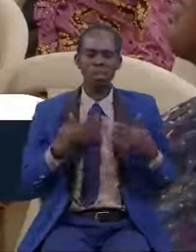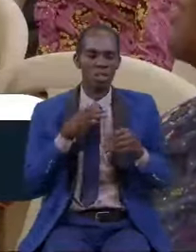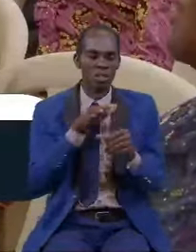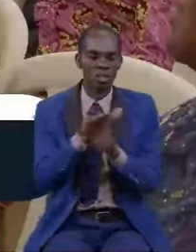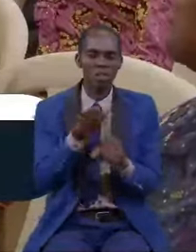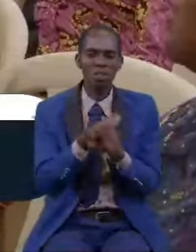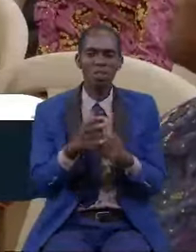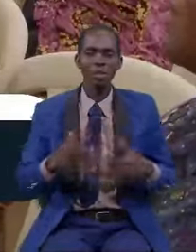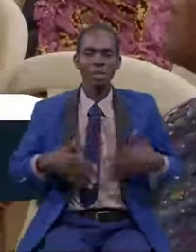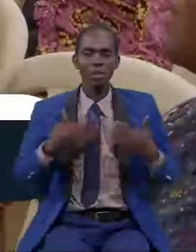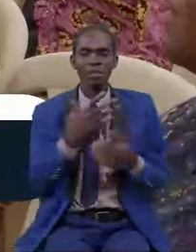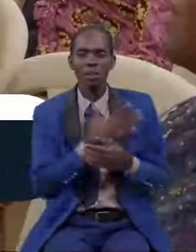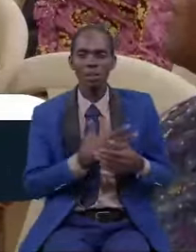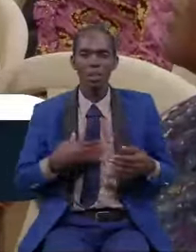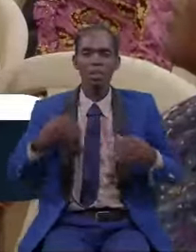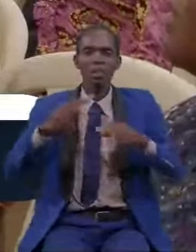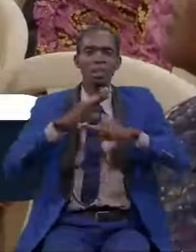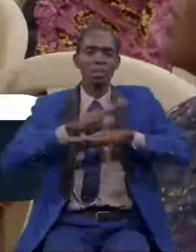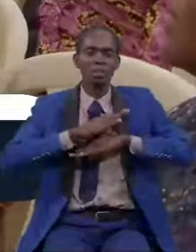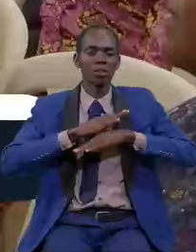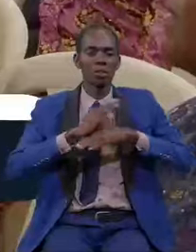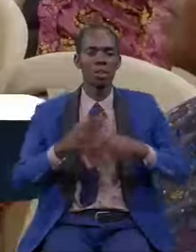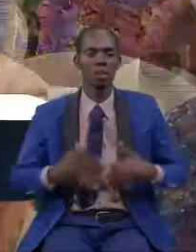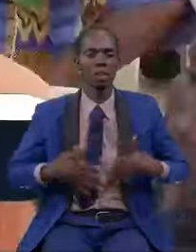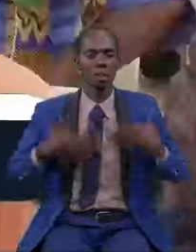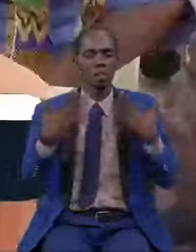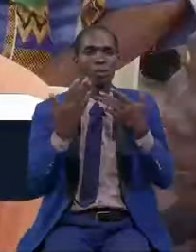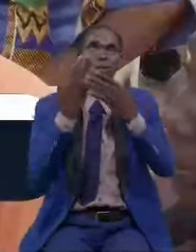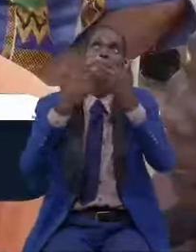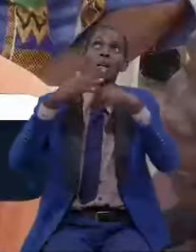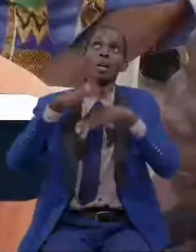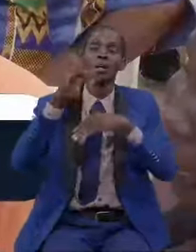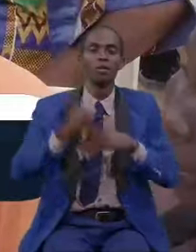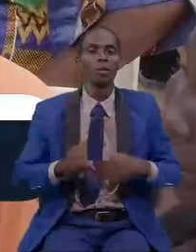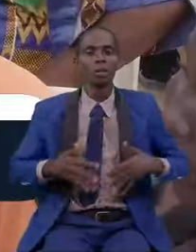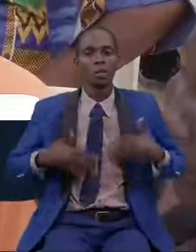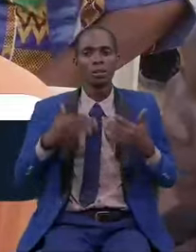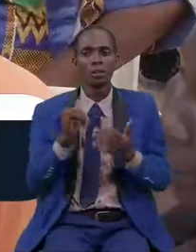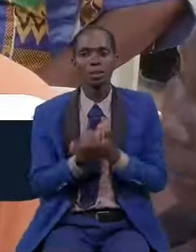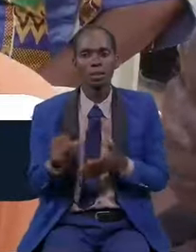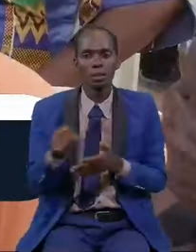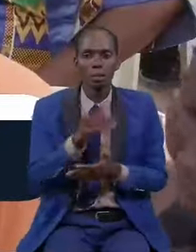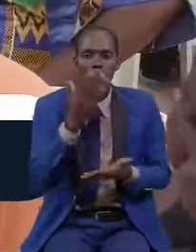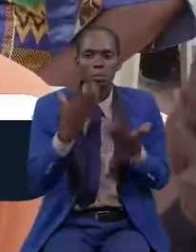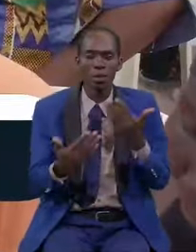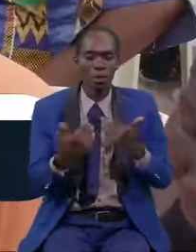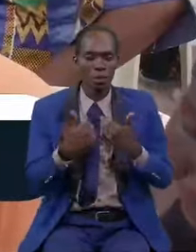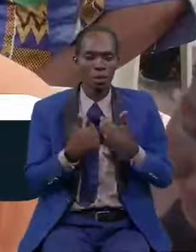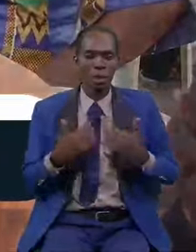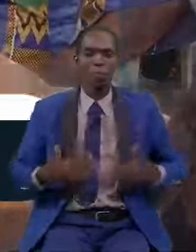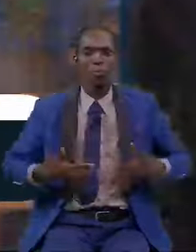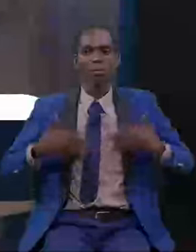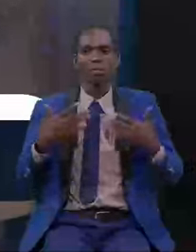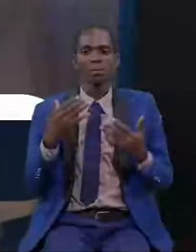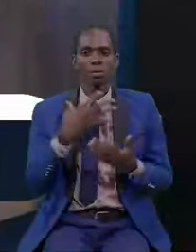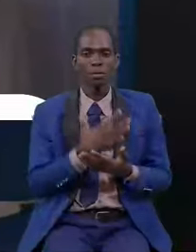vie suffisante, la vie satisfaisante, la vie du ciel, afin que les brebis aient